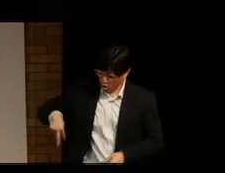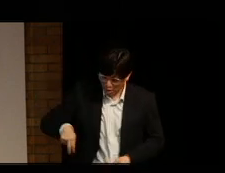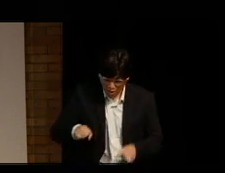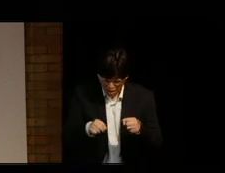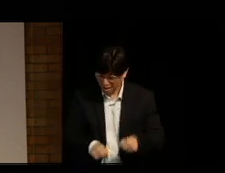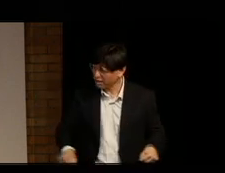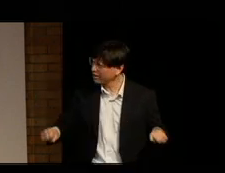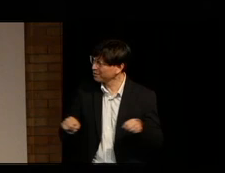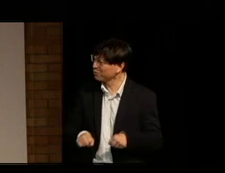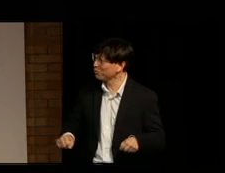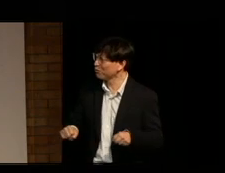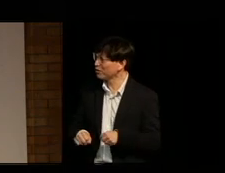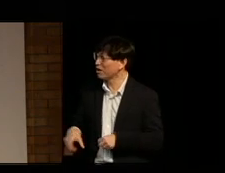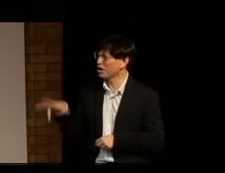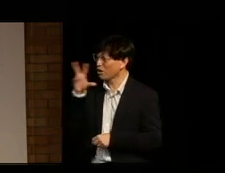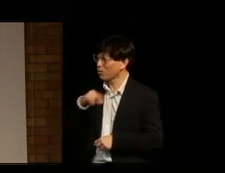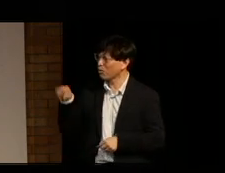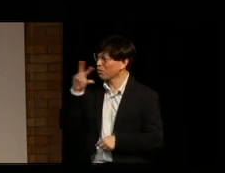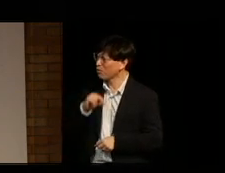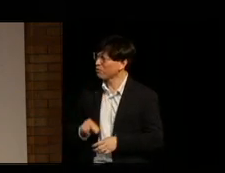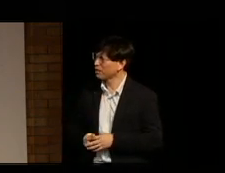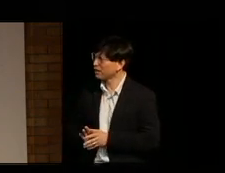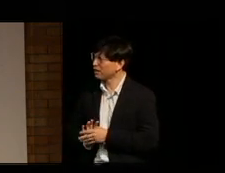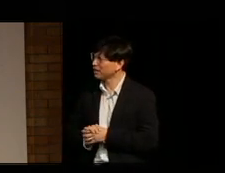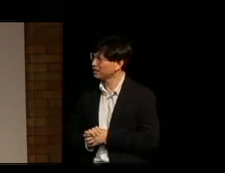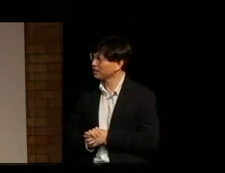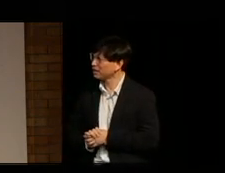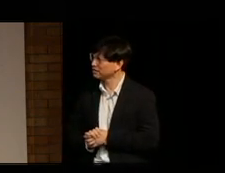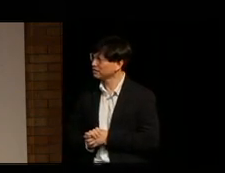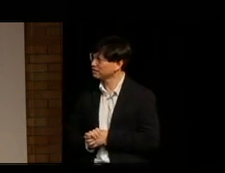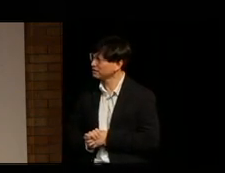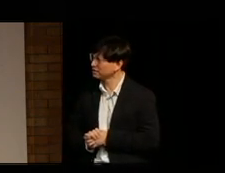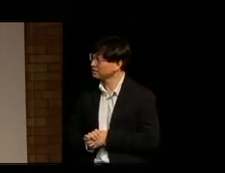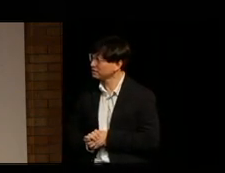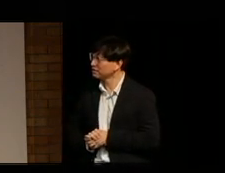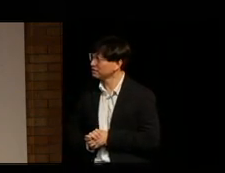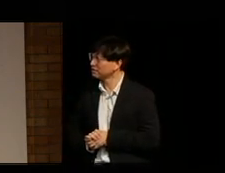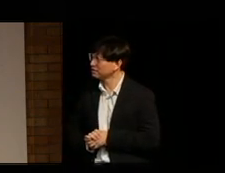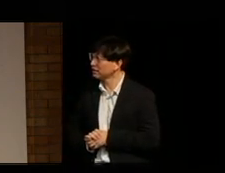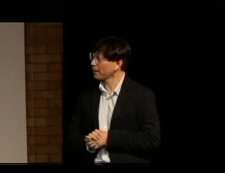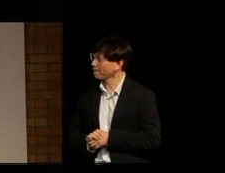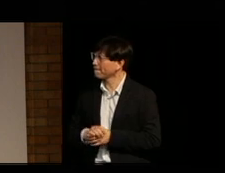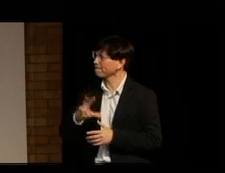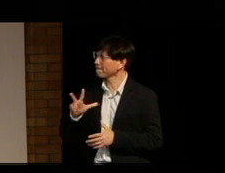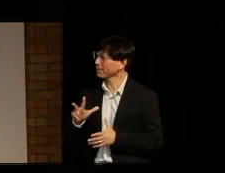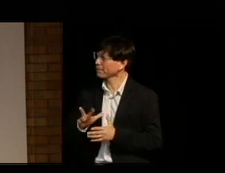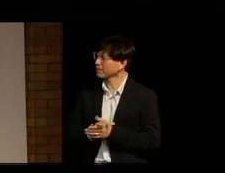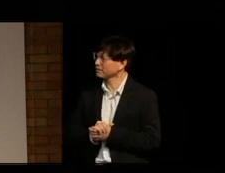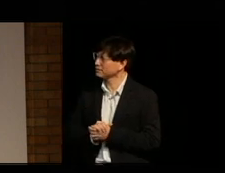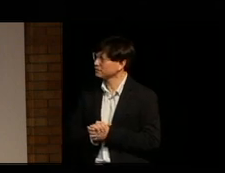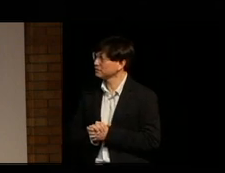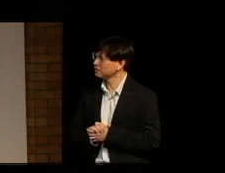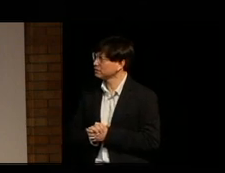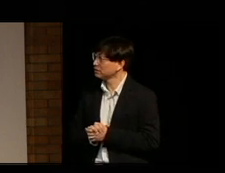posso non parlare sostituito Quindi è una V se si